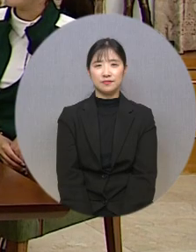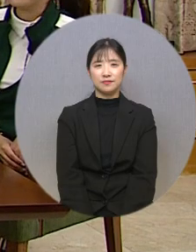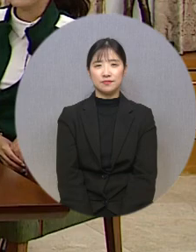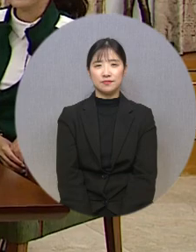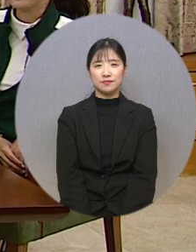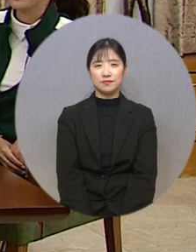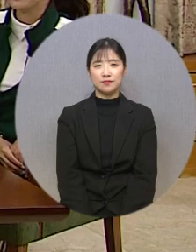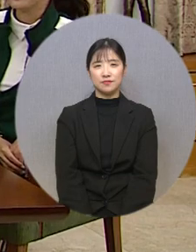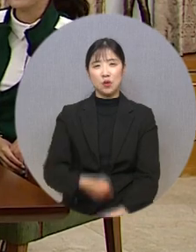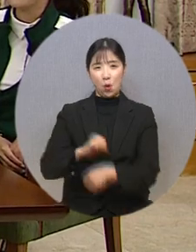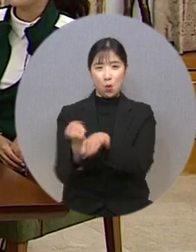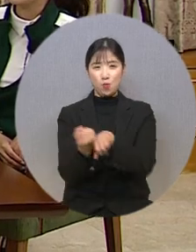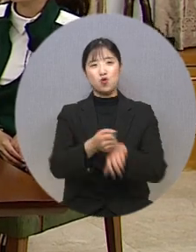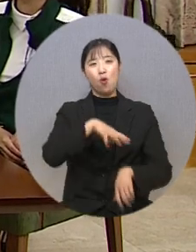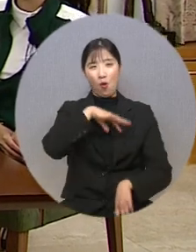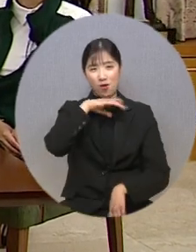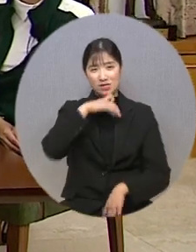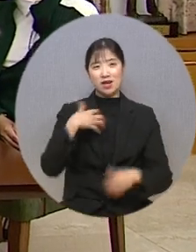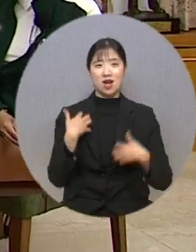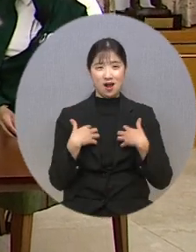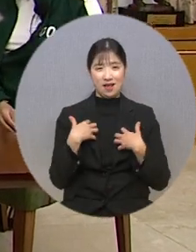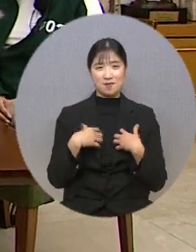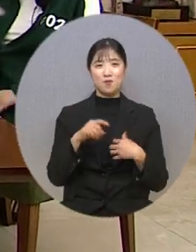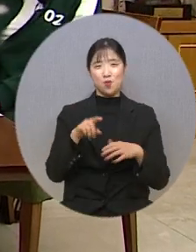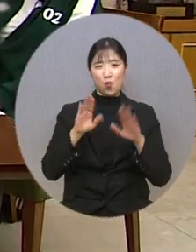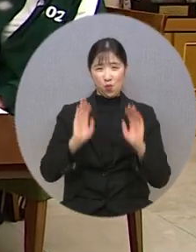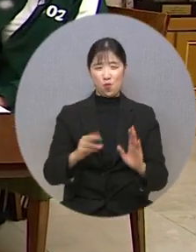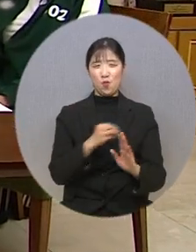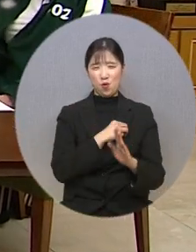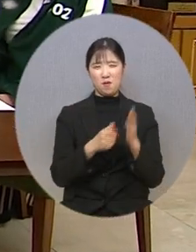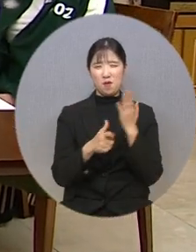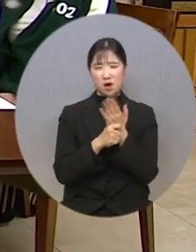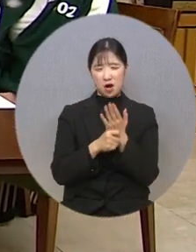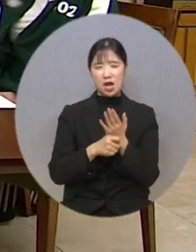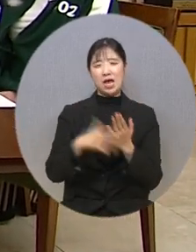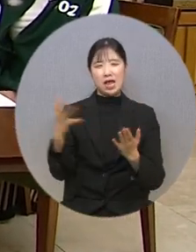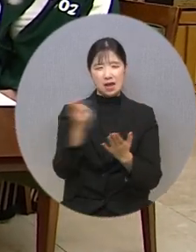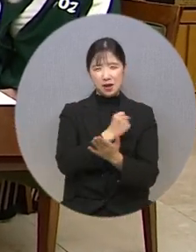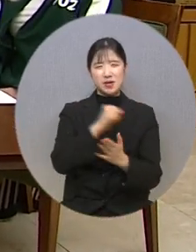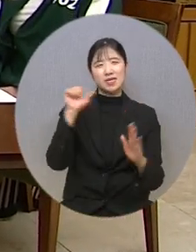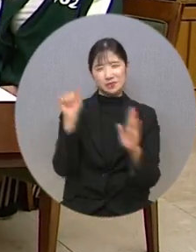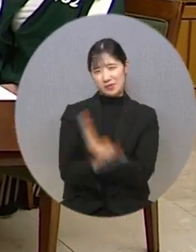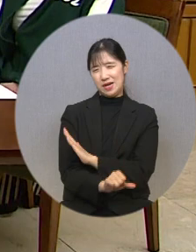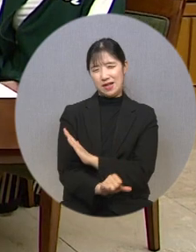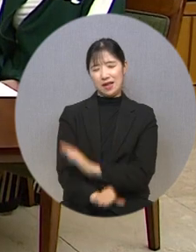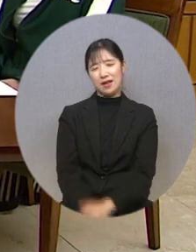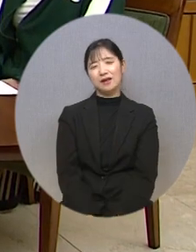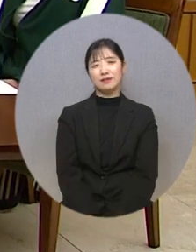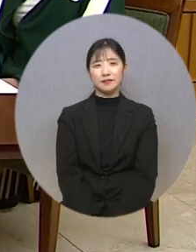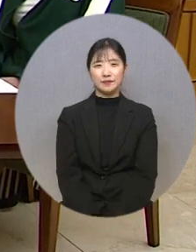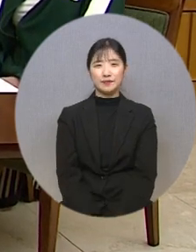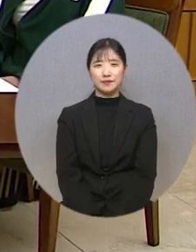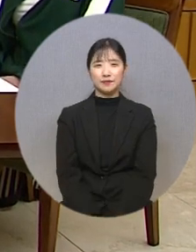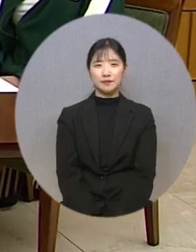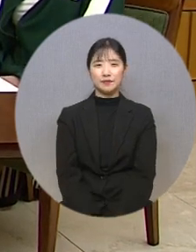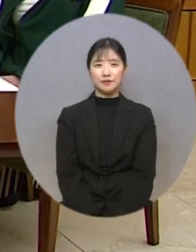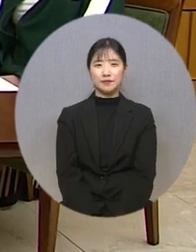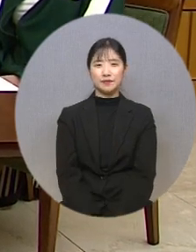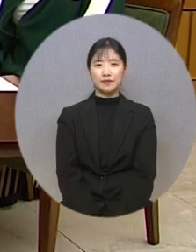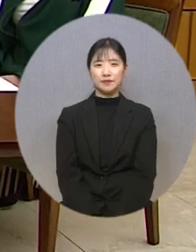골프 오징어 게임 오늘도 회원권 획득은 실패. 아,